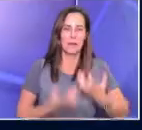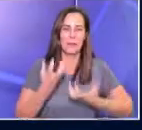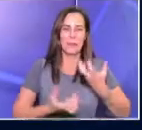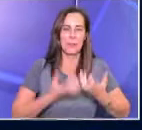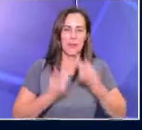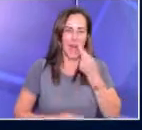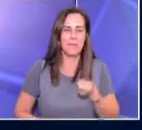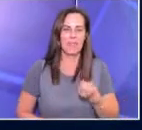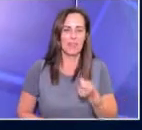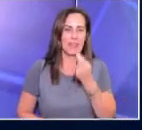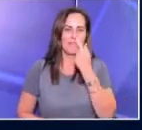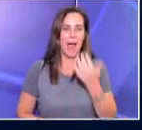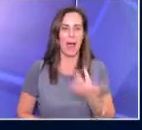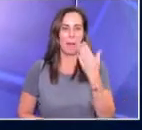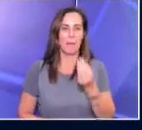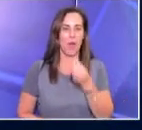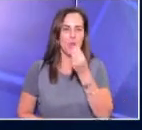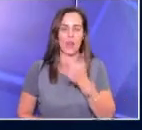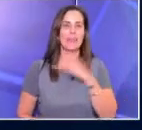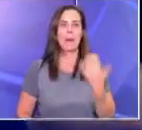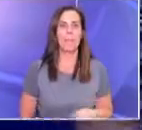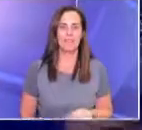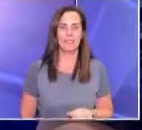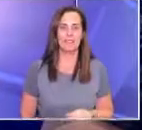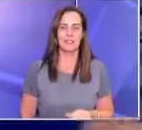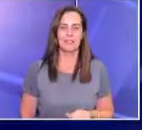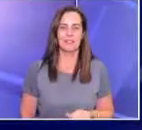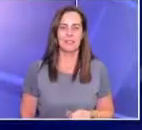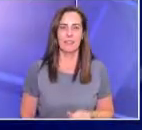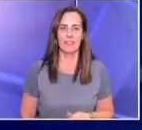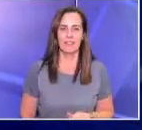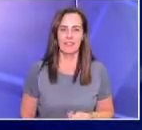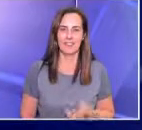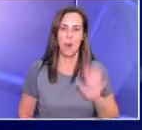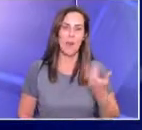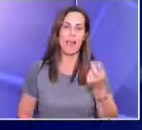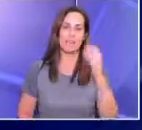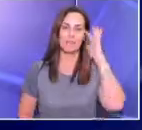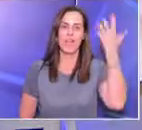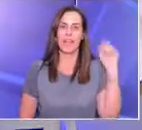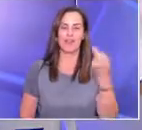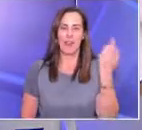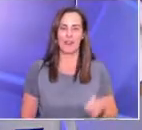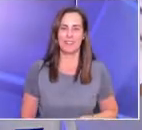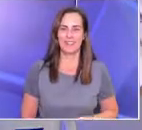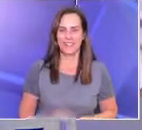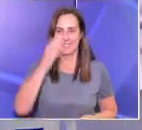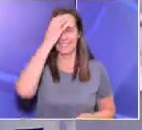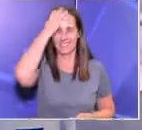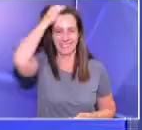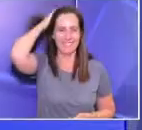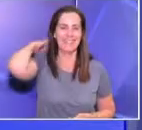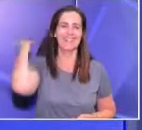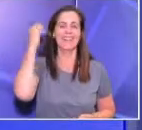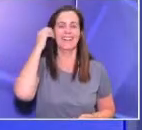על הפתיליה, וריח בבית של האריס תמת. זה יכול להיות הסיר של הכסף, משגע את הסוציאל דמוקרטי. תכף אנחנו נדבר על זה.